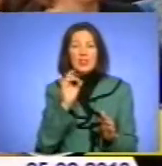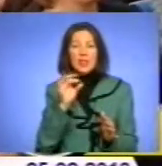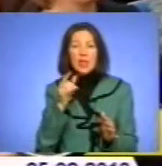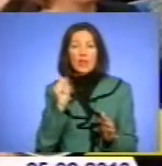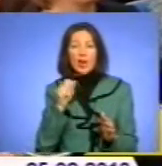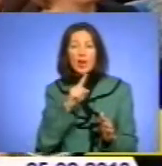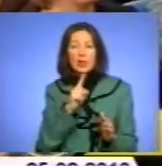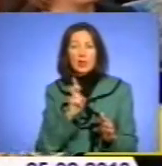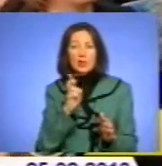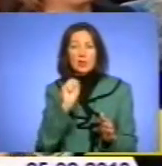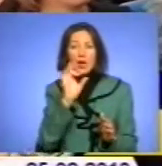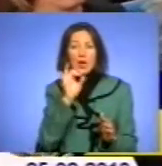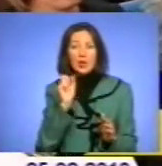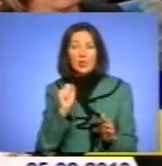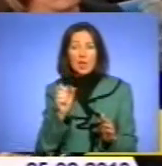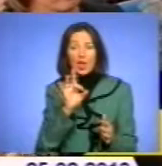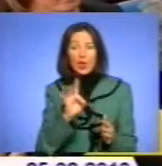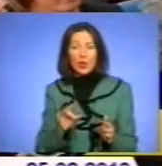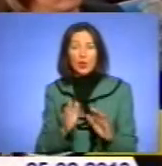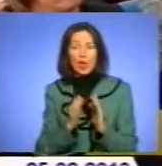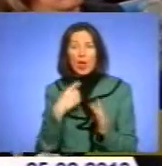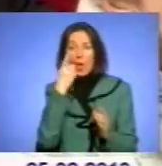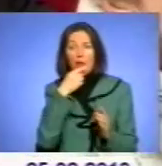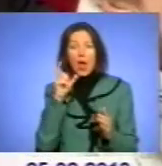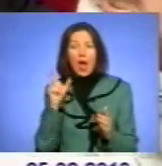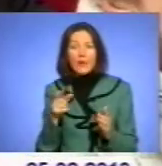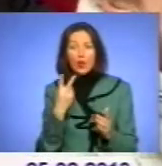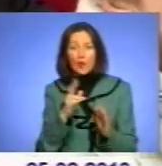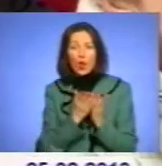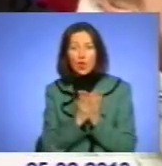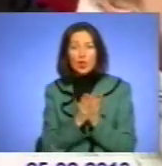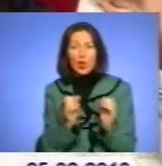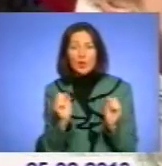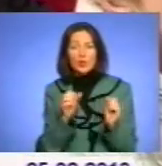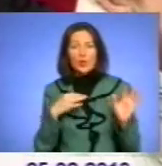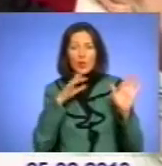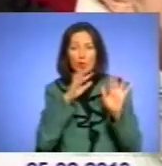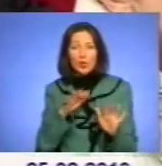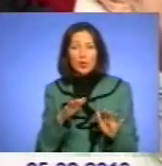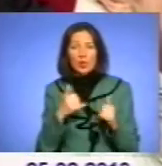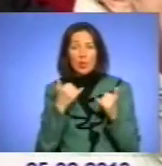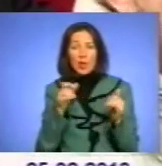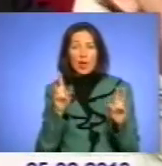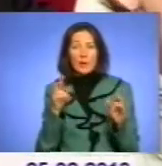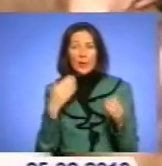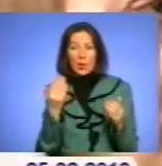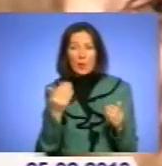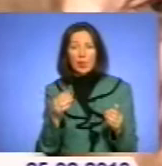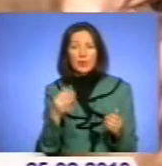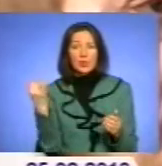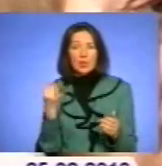двох збірок «Зимовий дощ опікає мене. Для тебе». Цікава, творча, неординарна особистість, витончений